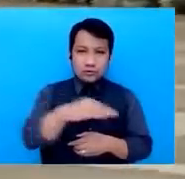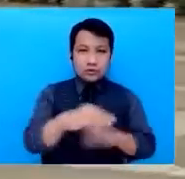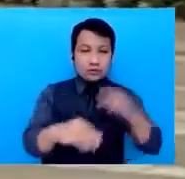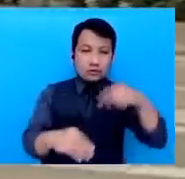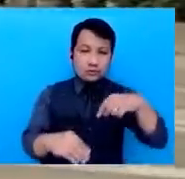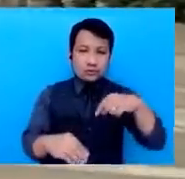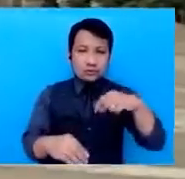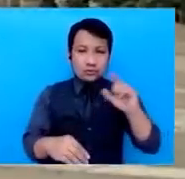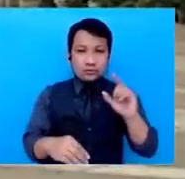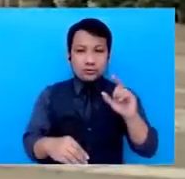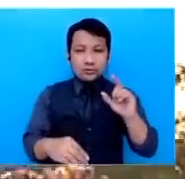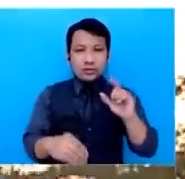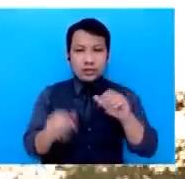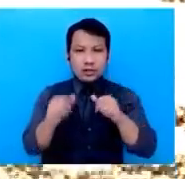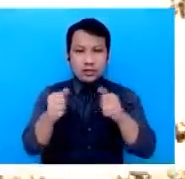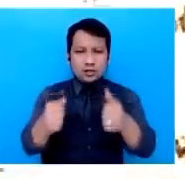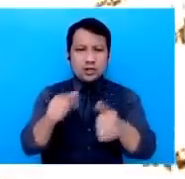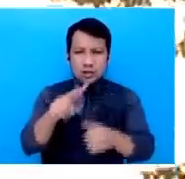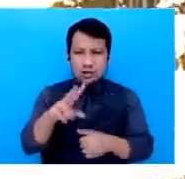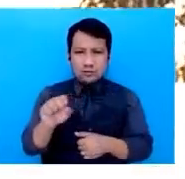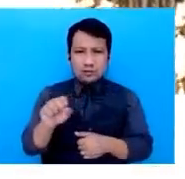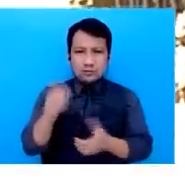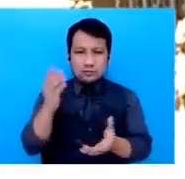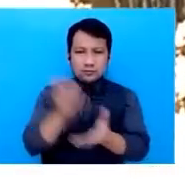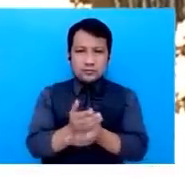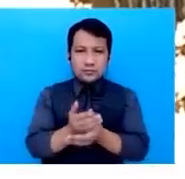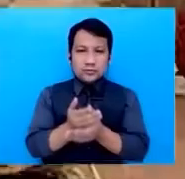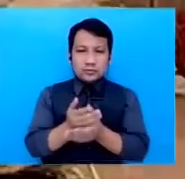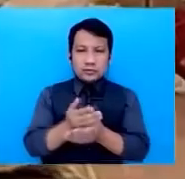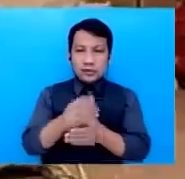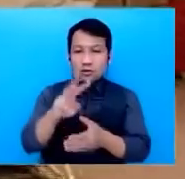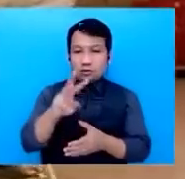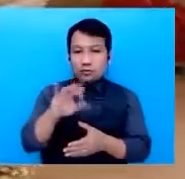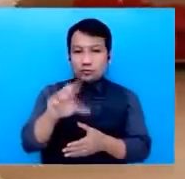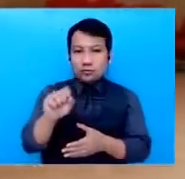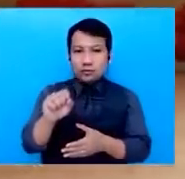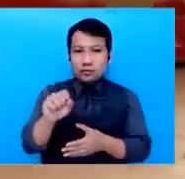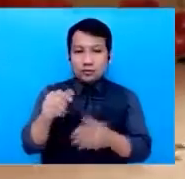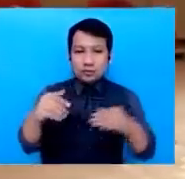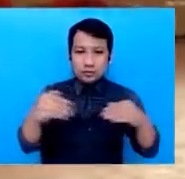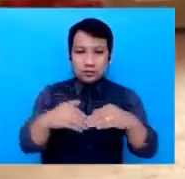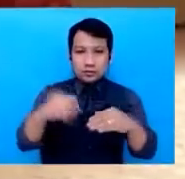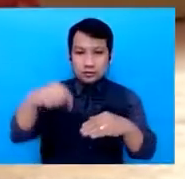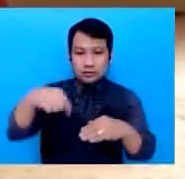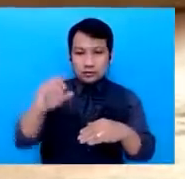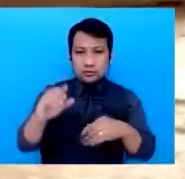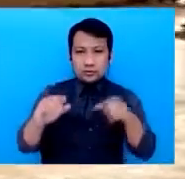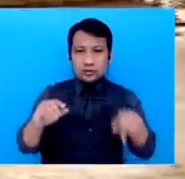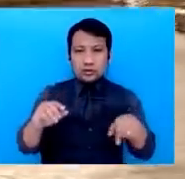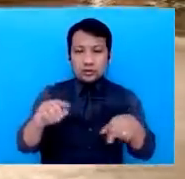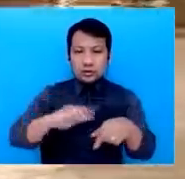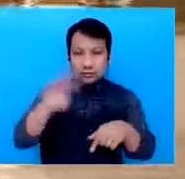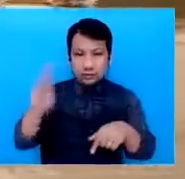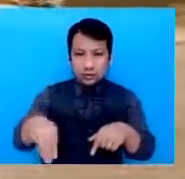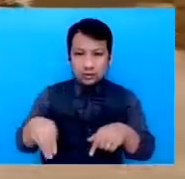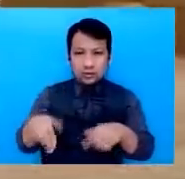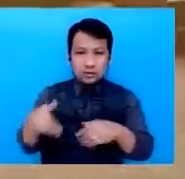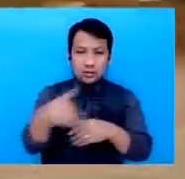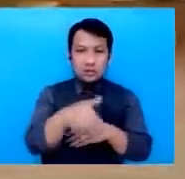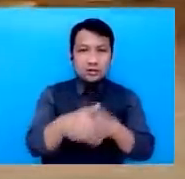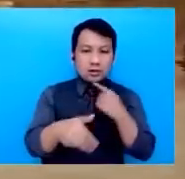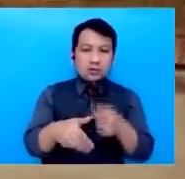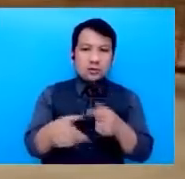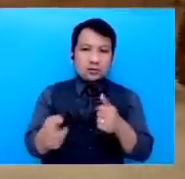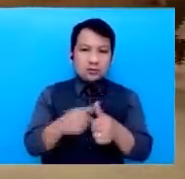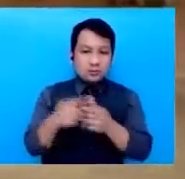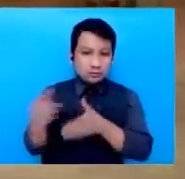Avenue at inaasahan nga na titigil ito dito sa Welcome Rotonda sa boundary ng Quezon City at ng Maynila. Matatandaan na unang